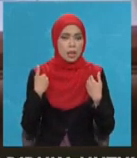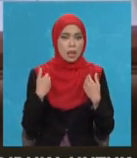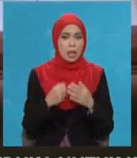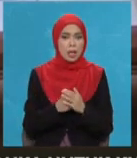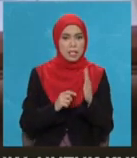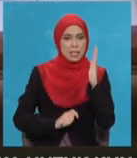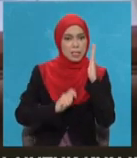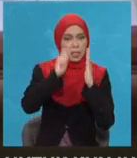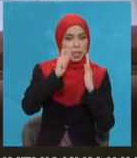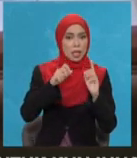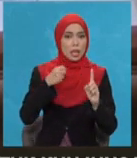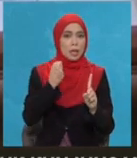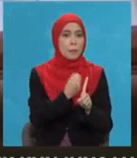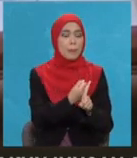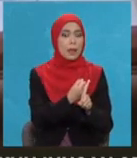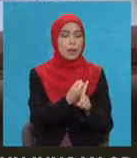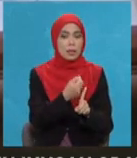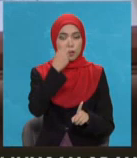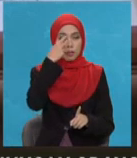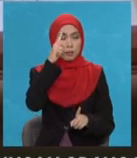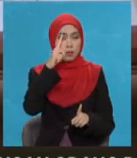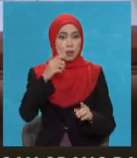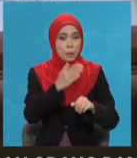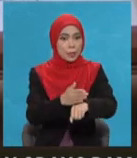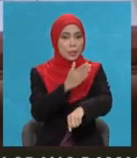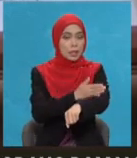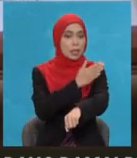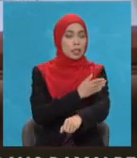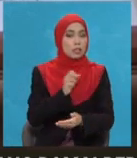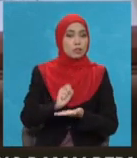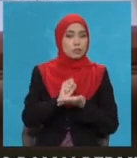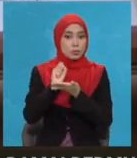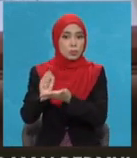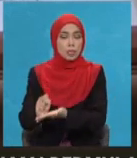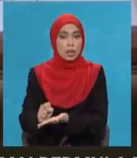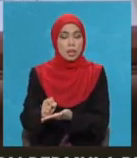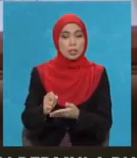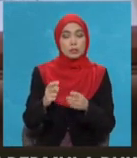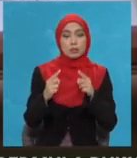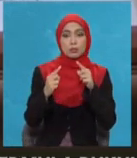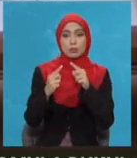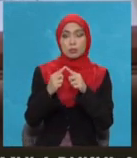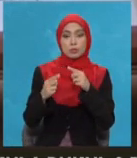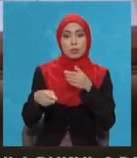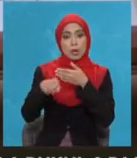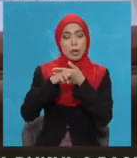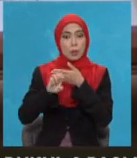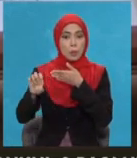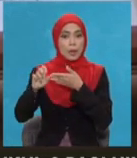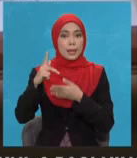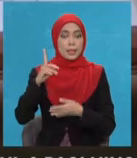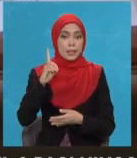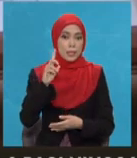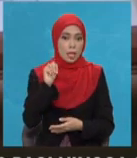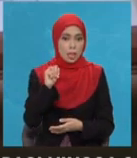impact dalam meningkatkan semangat kepada keluaran dalam negeri kasar jadi